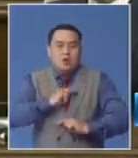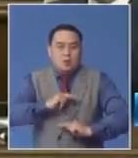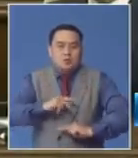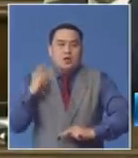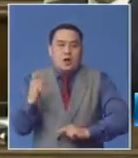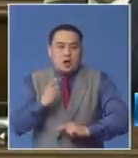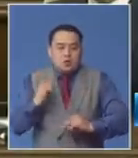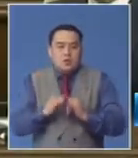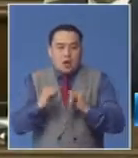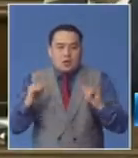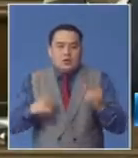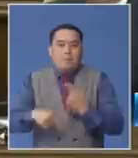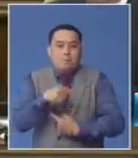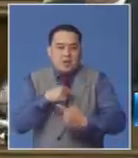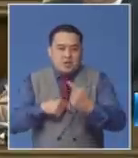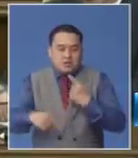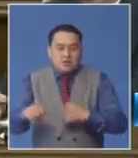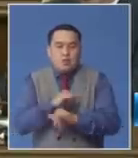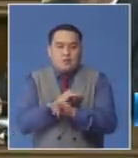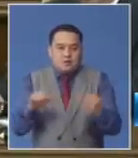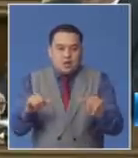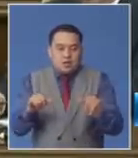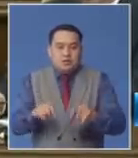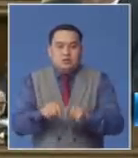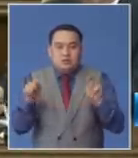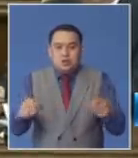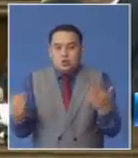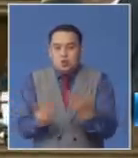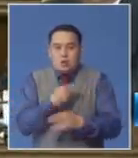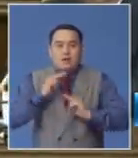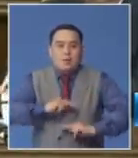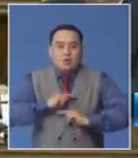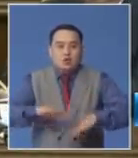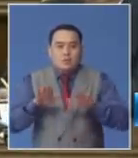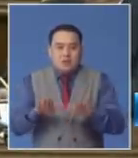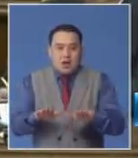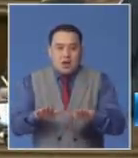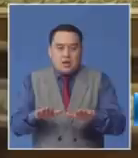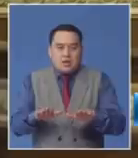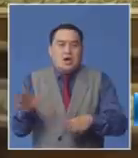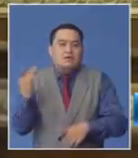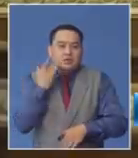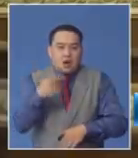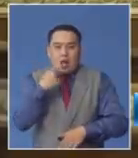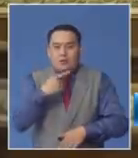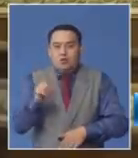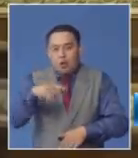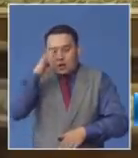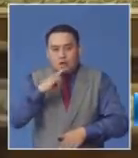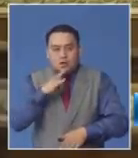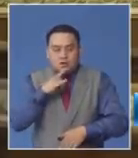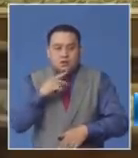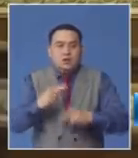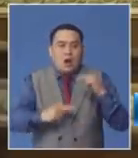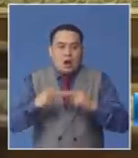экономики малого среднего бизнеса создаст новые рабочие места я всегда говорил что для казахстана